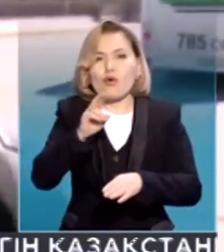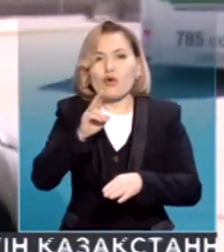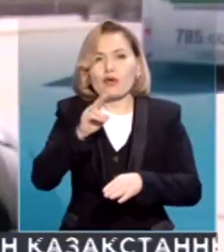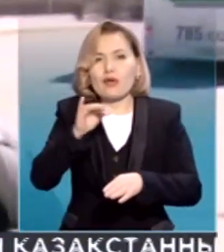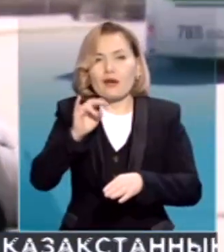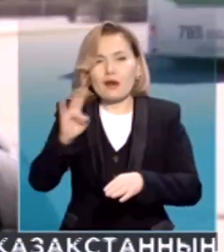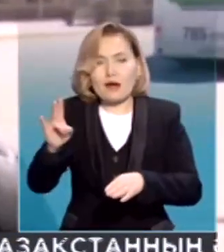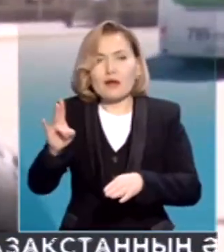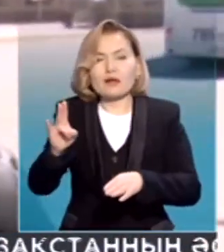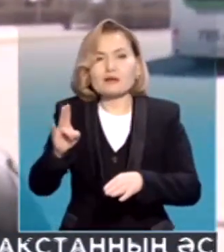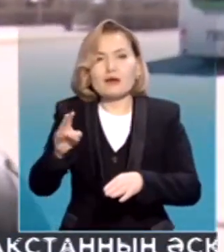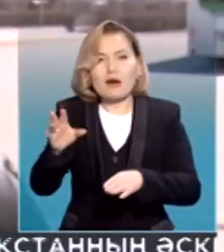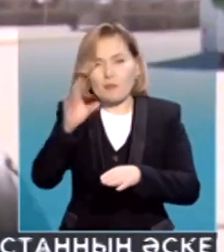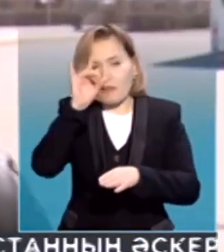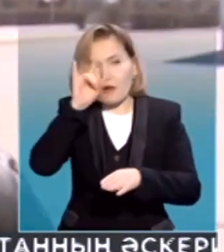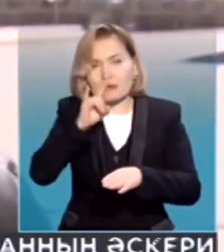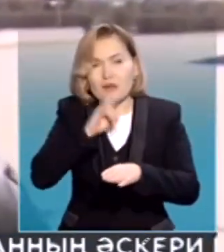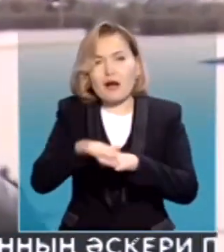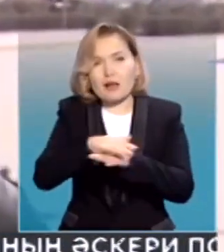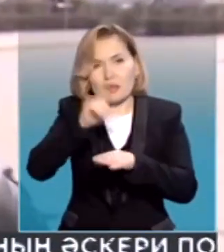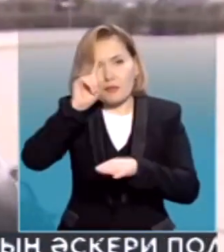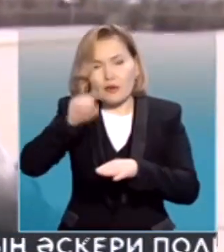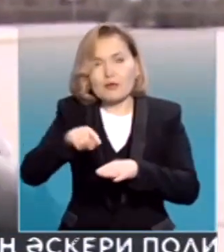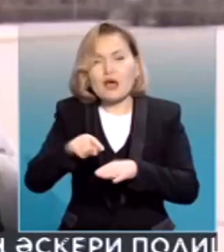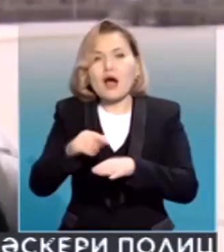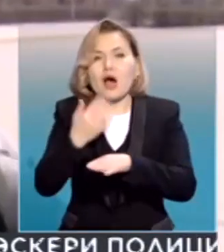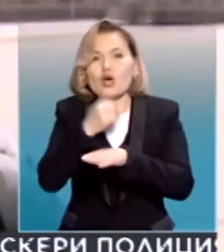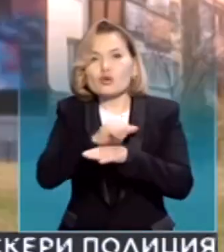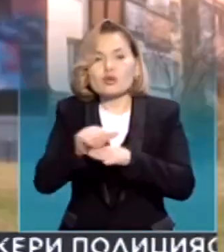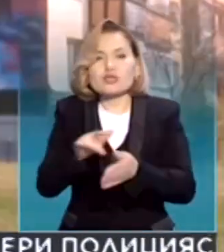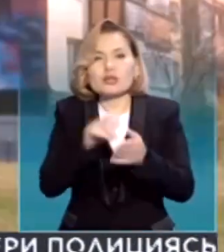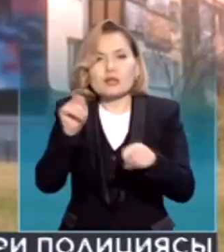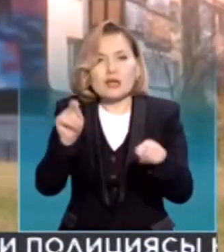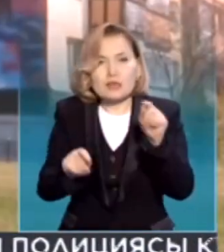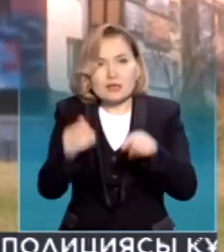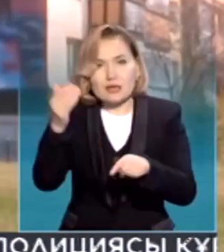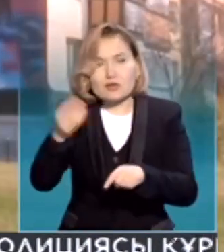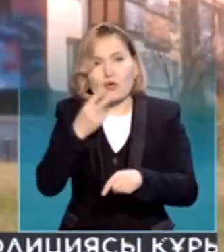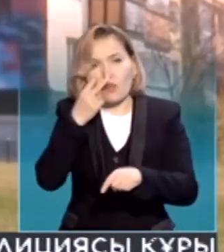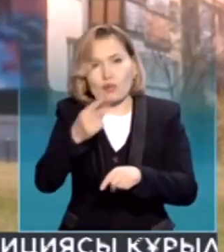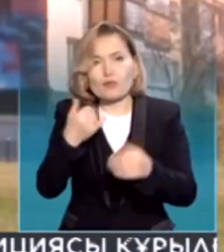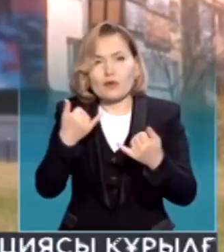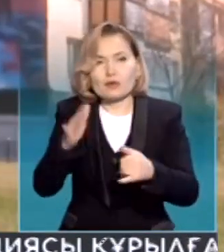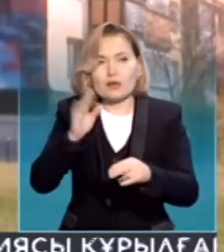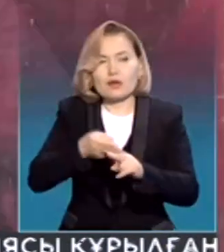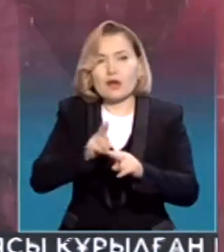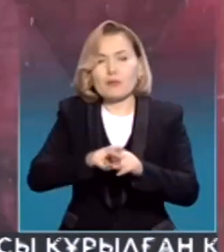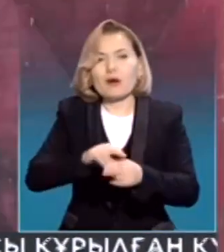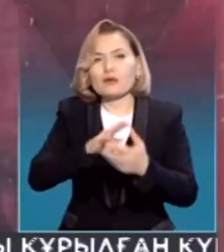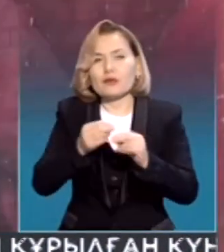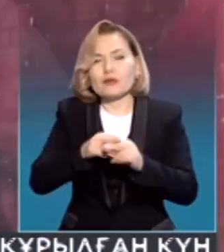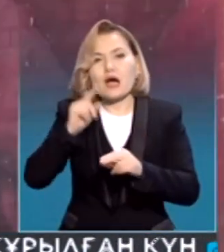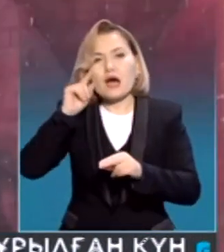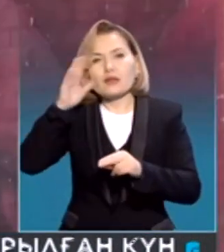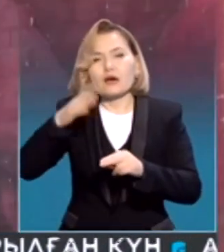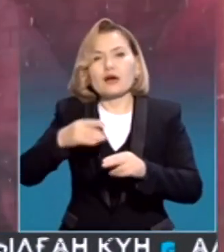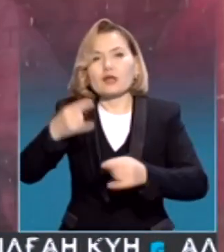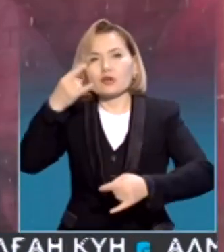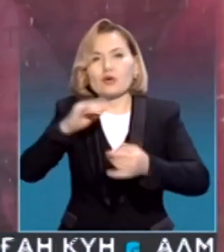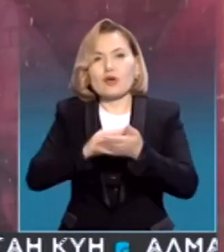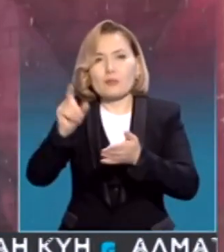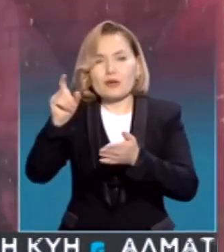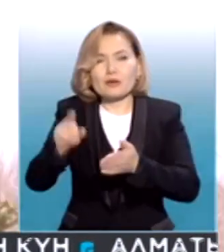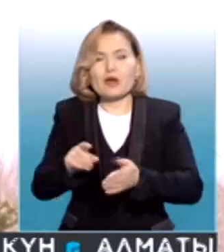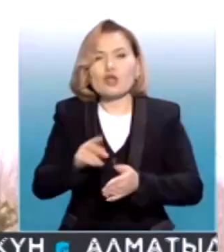басқа жақтан келген туристерге бұл кім екенін қызықтырады деген ойдан. Талдықорған қаласындағы тұрғын үйдің қабырғасында танымал тележурналист